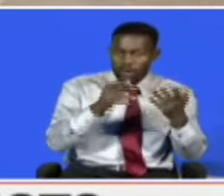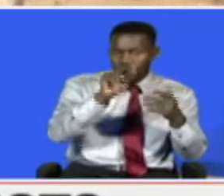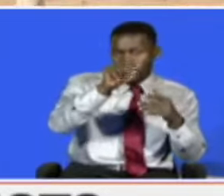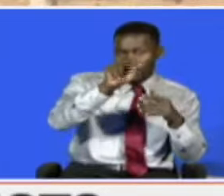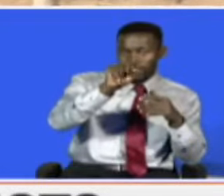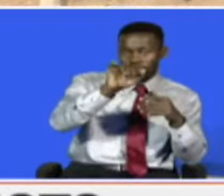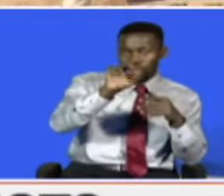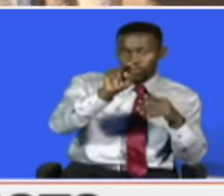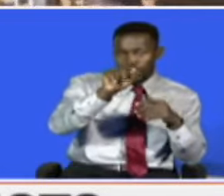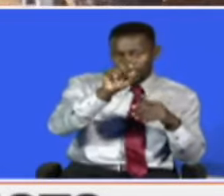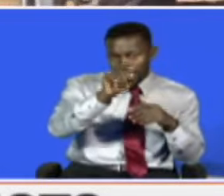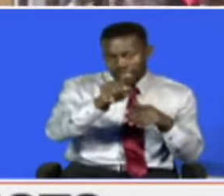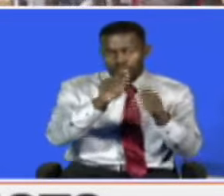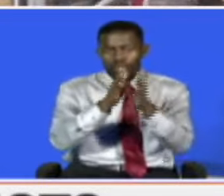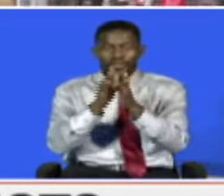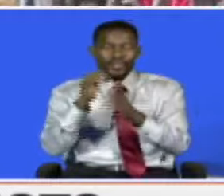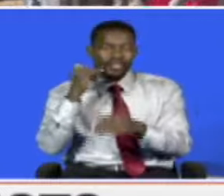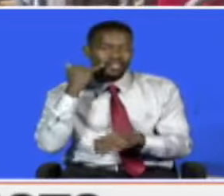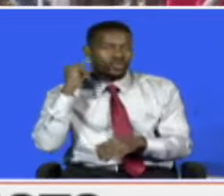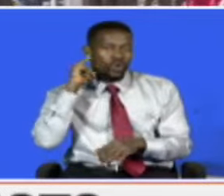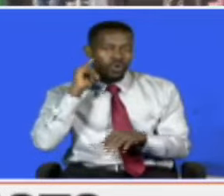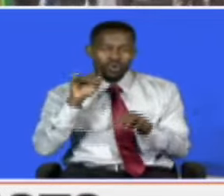Isiolo.